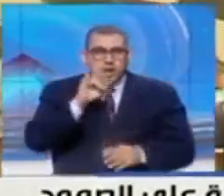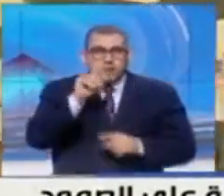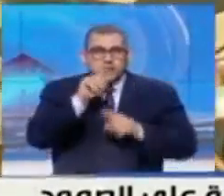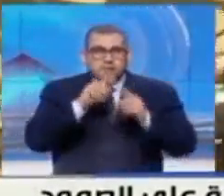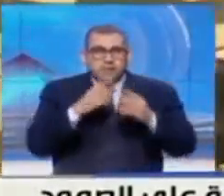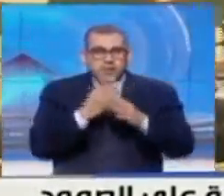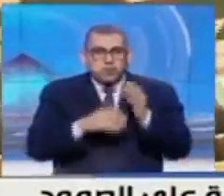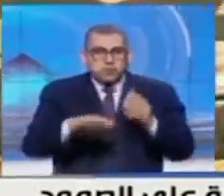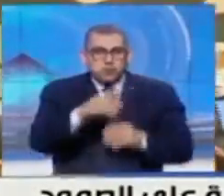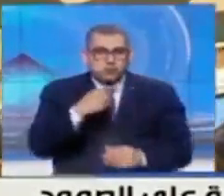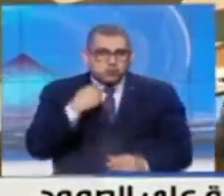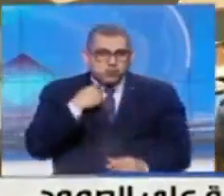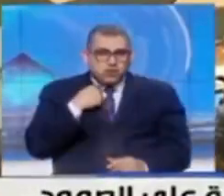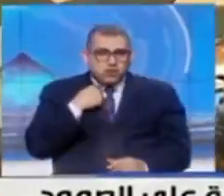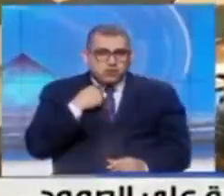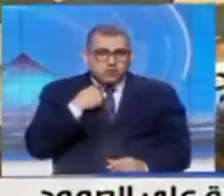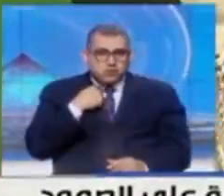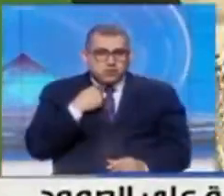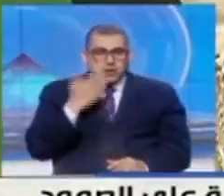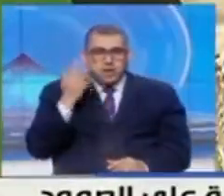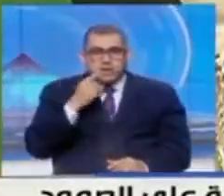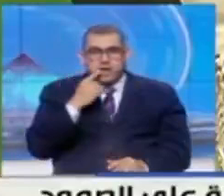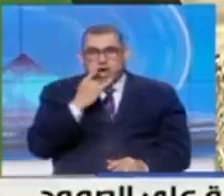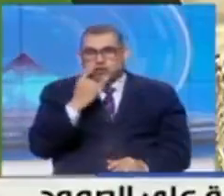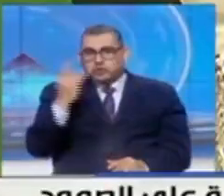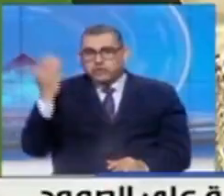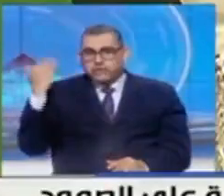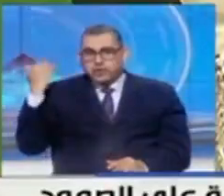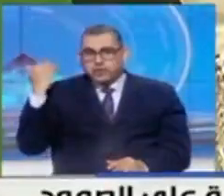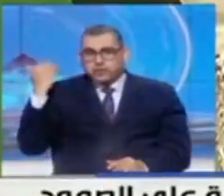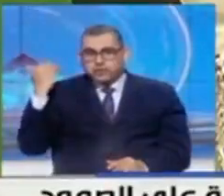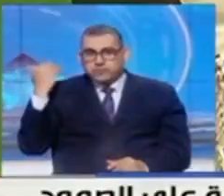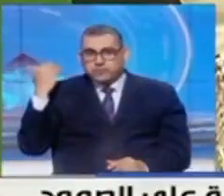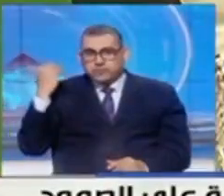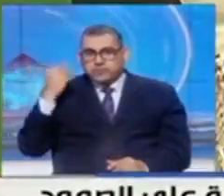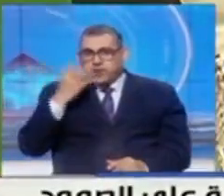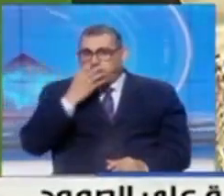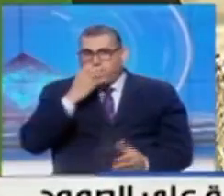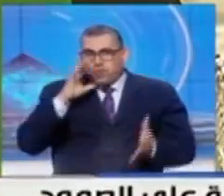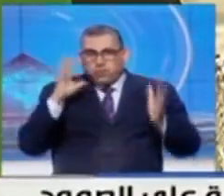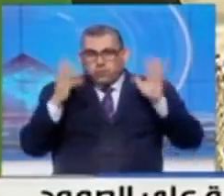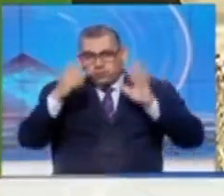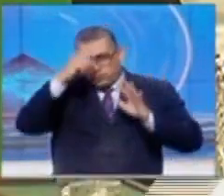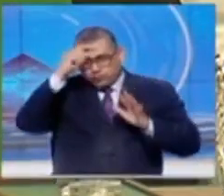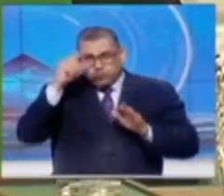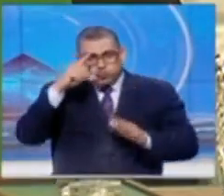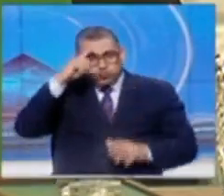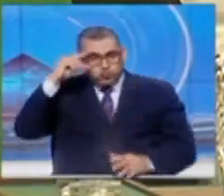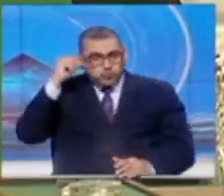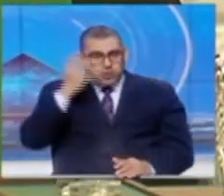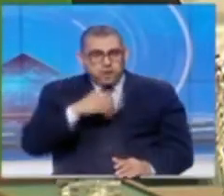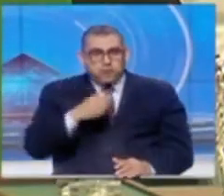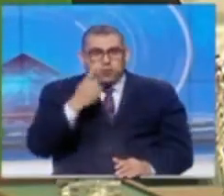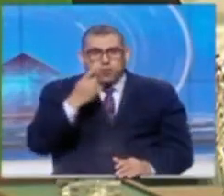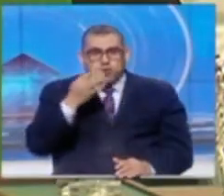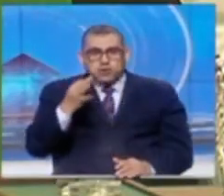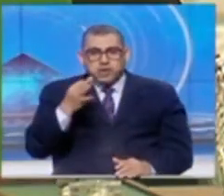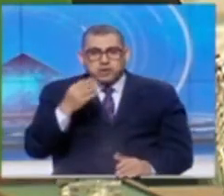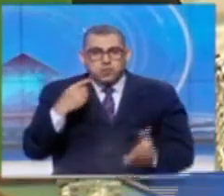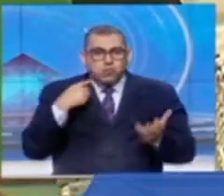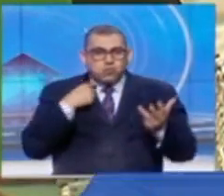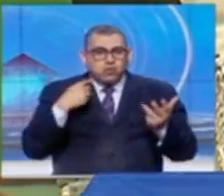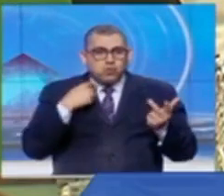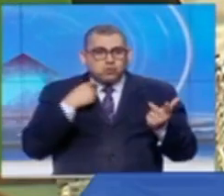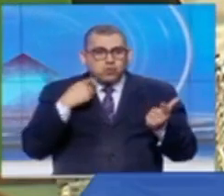السكان. العقود الأخيرة تسبب التغير المناخي للصومال 31 كارثة